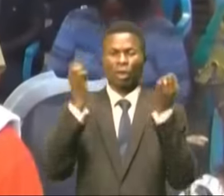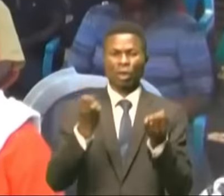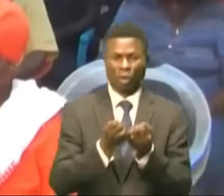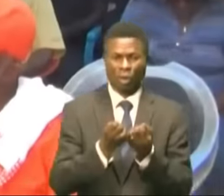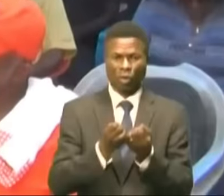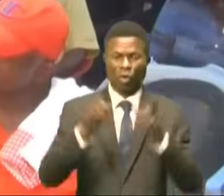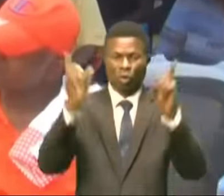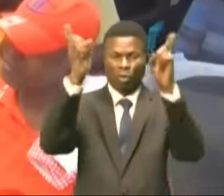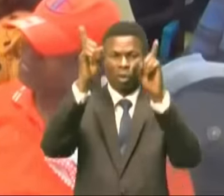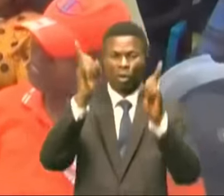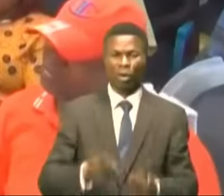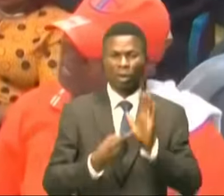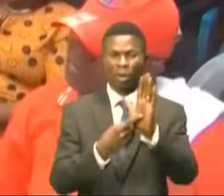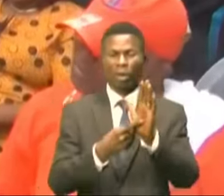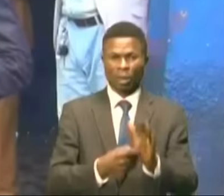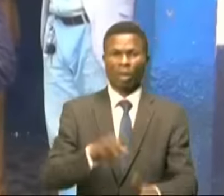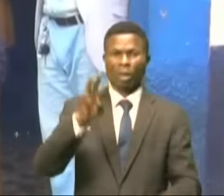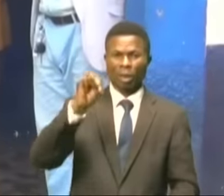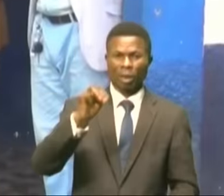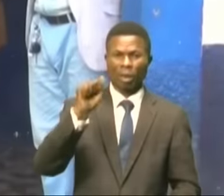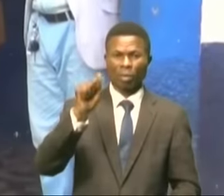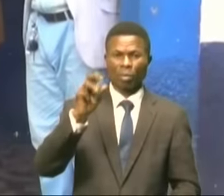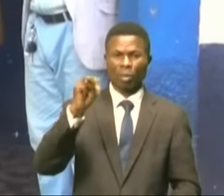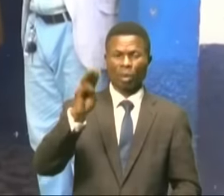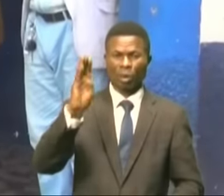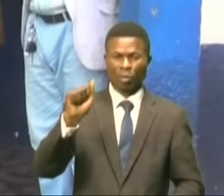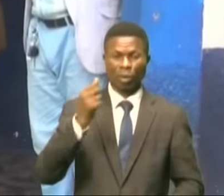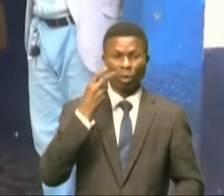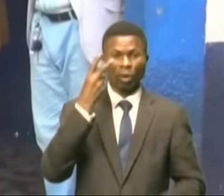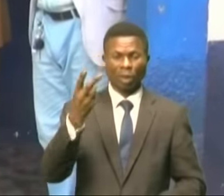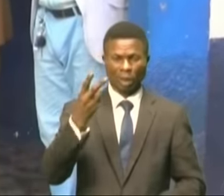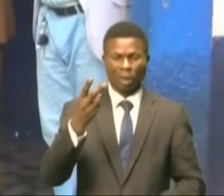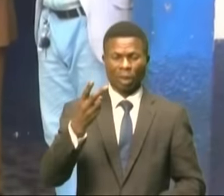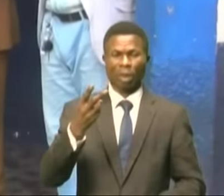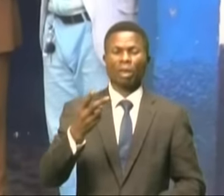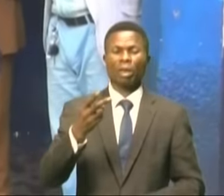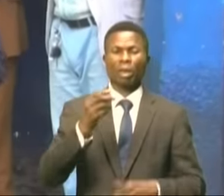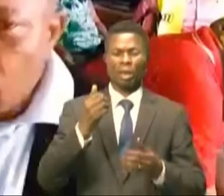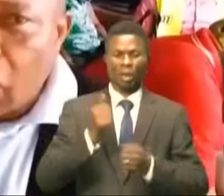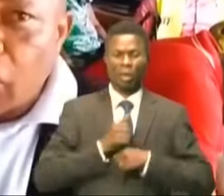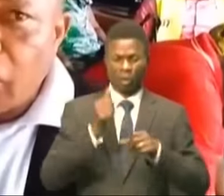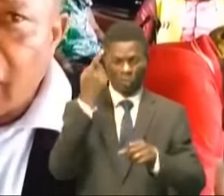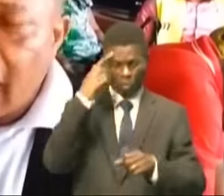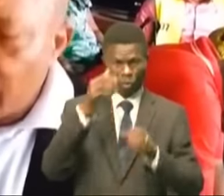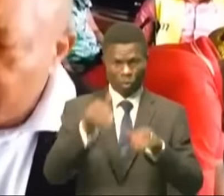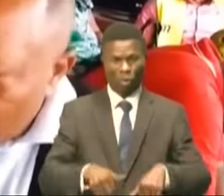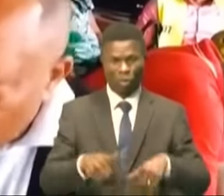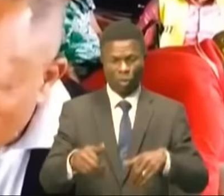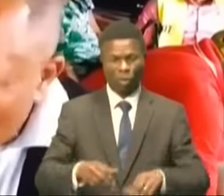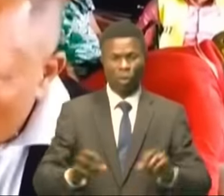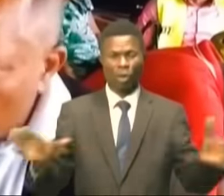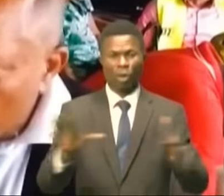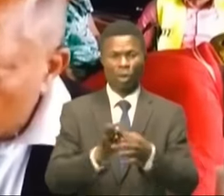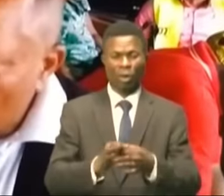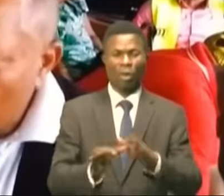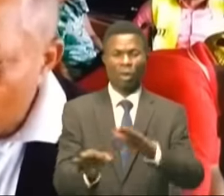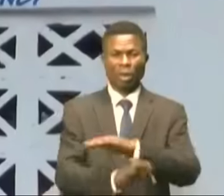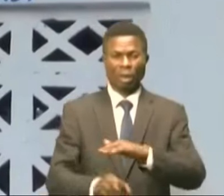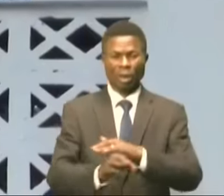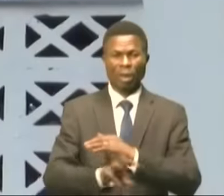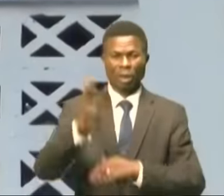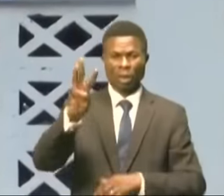entreprises représentée par Momba Chimonga, ainsi que la Vision Québec RDC pour l'agriculture, en synergie avec la fondation